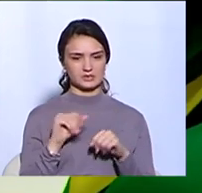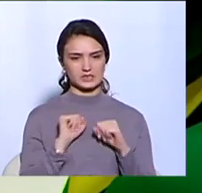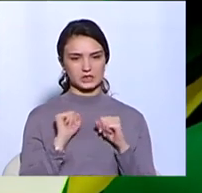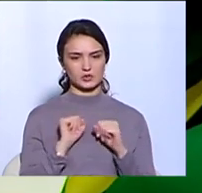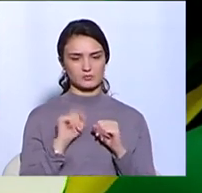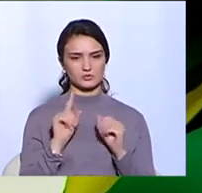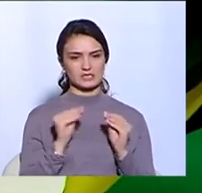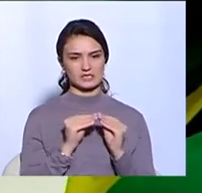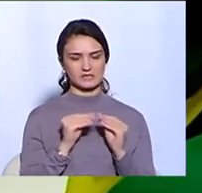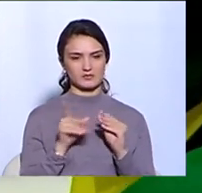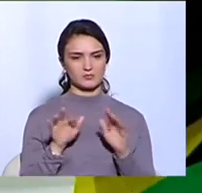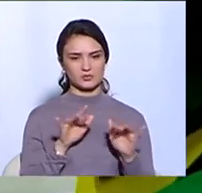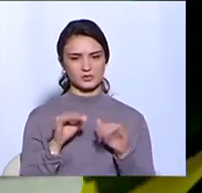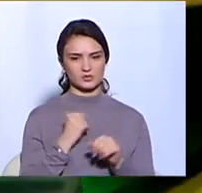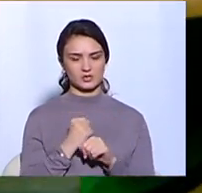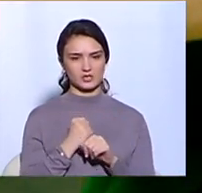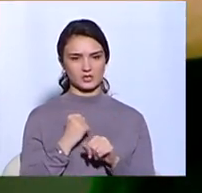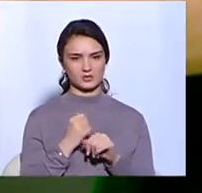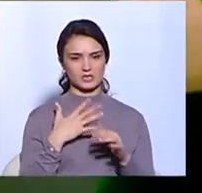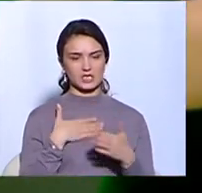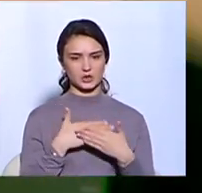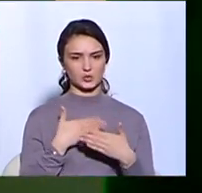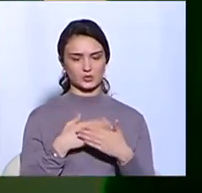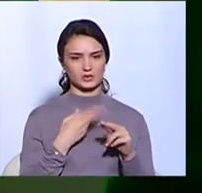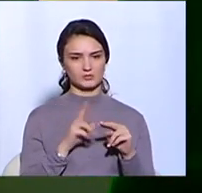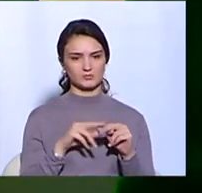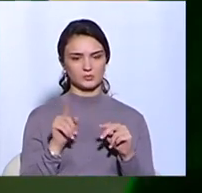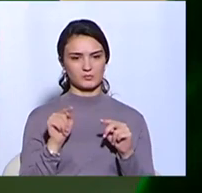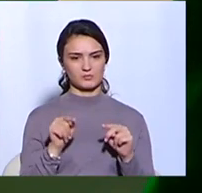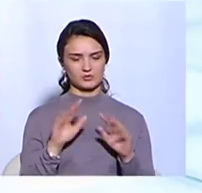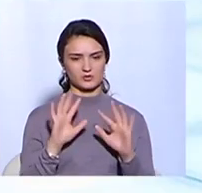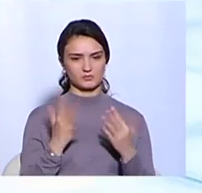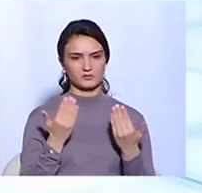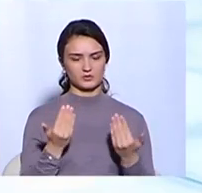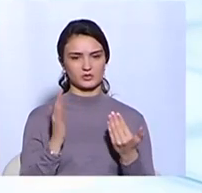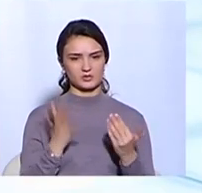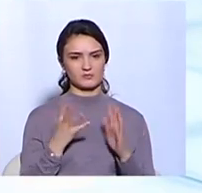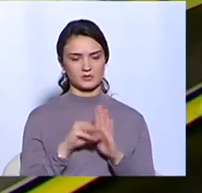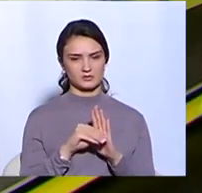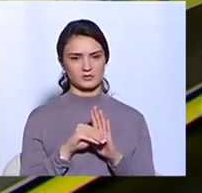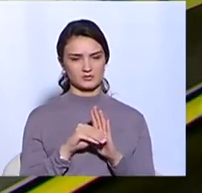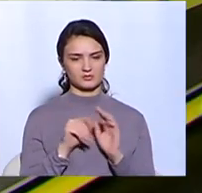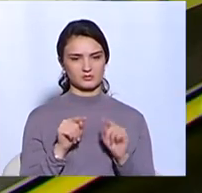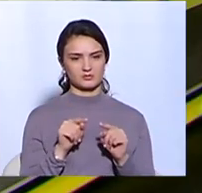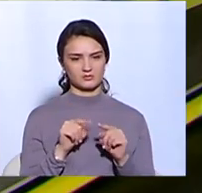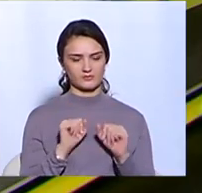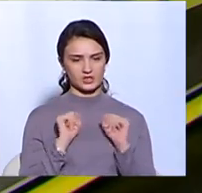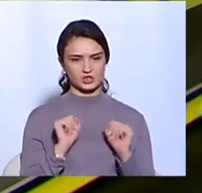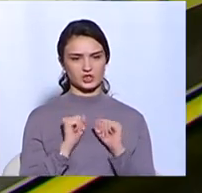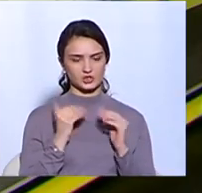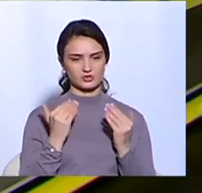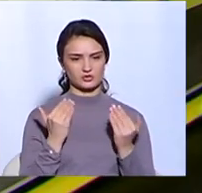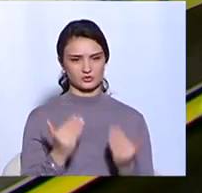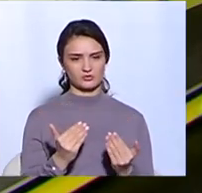რომ იგივე მოძრაობა გააკეთოს აქტიურად, იმიტომ რომ ამ შემთხვევაში ჩაერთვება ეგრეთ წოდებული ჯვარედინი ვარჯიშის